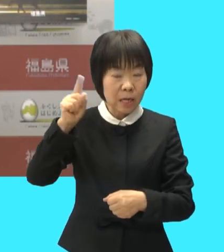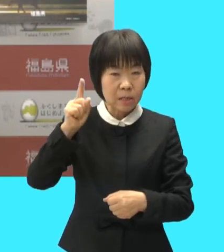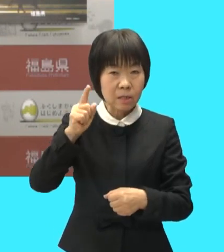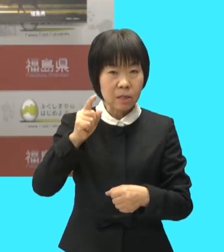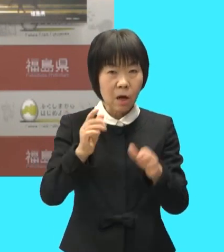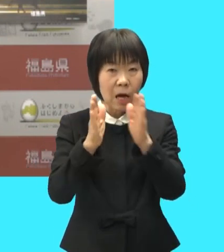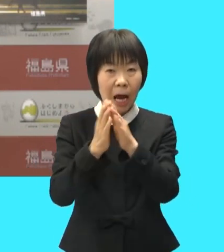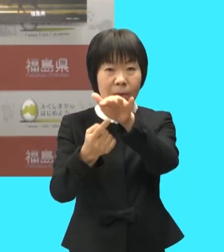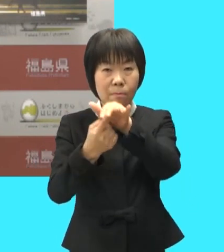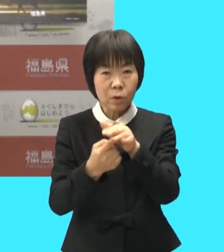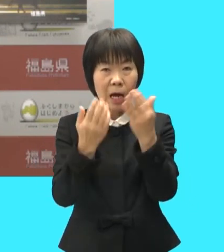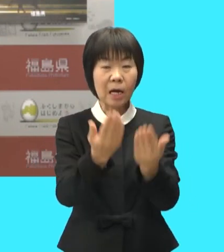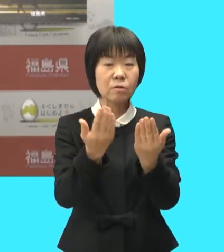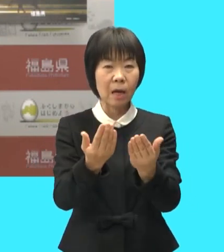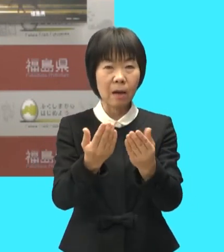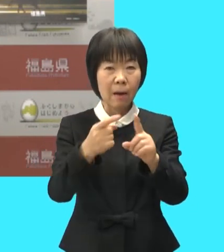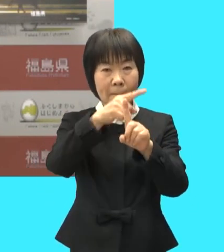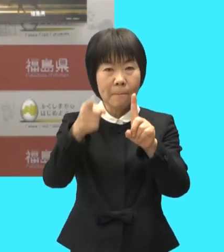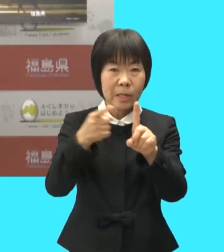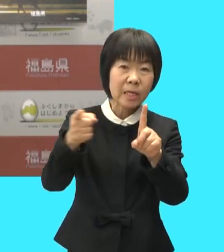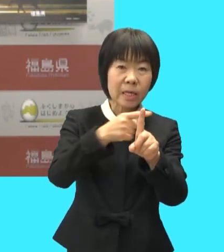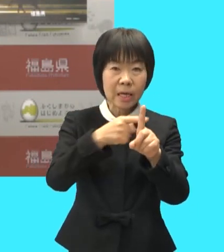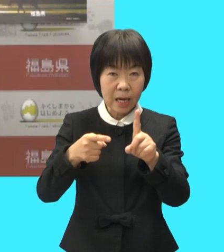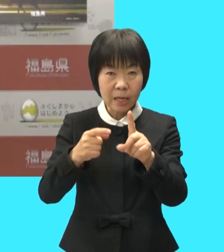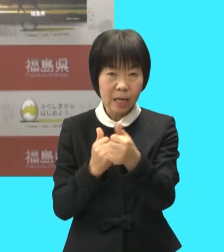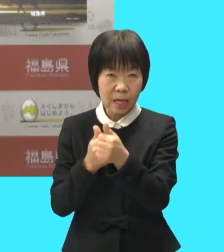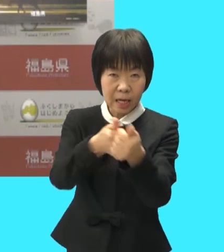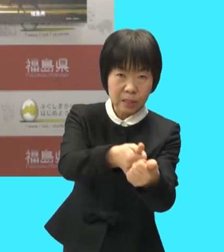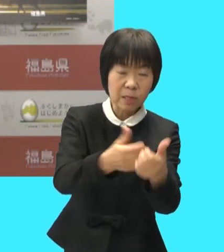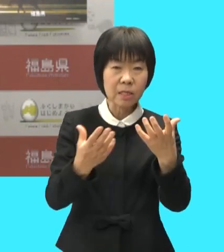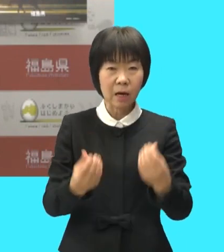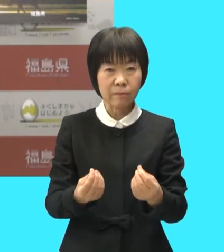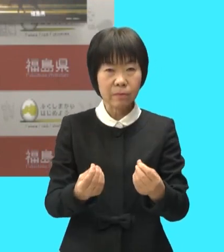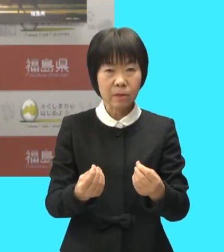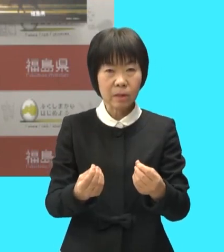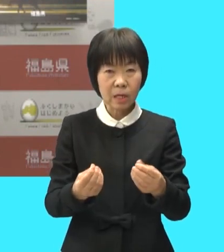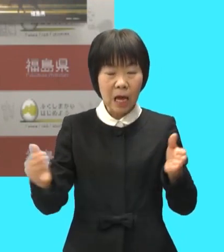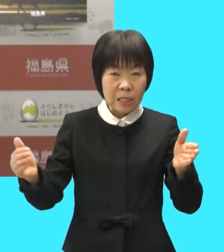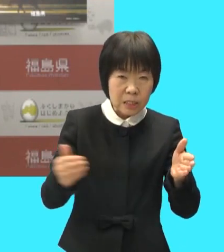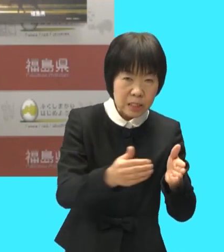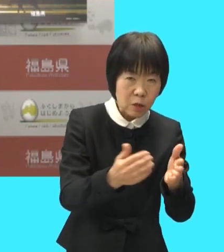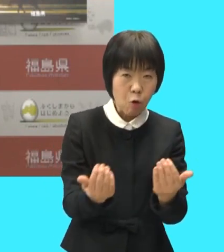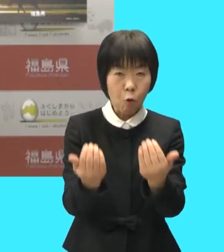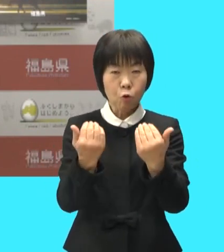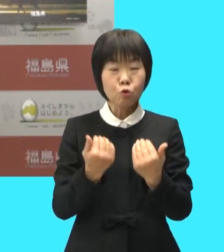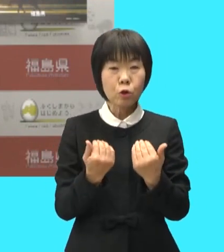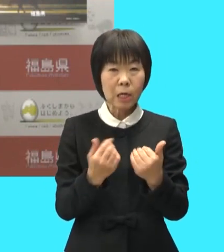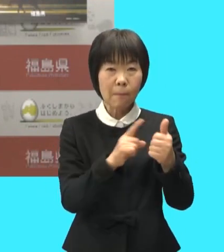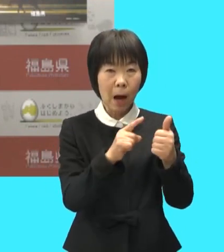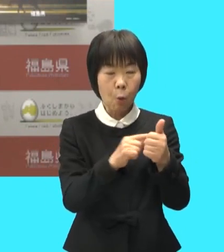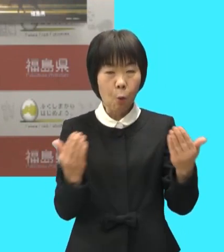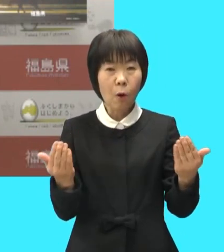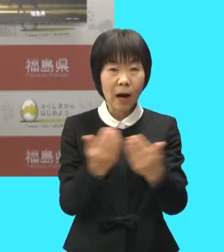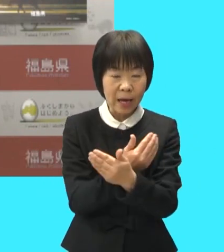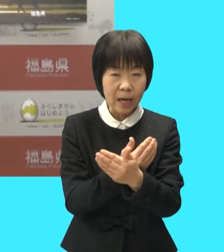園、 PK 戦で競り勝ちました。試合の終盤にゴールキーパーを入れ替え、そのキー